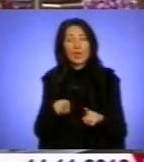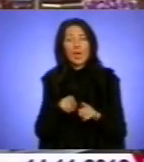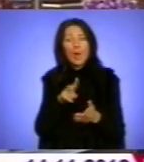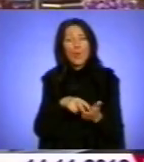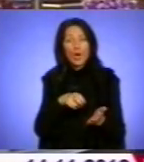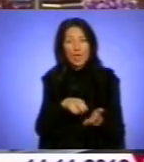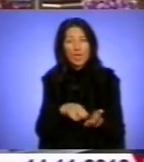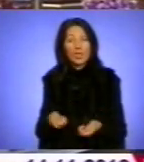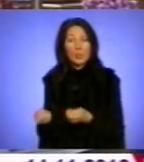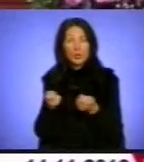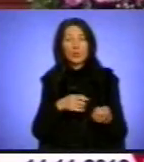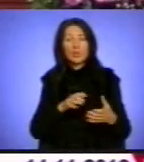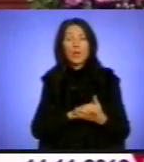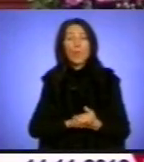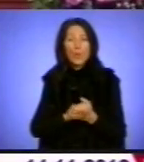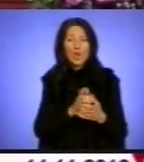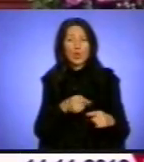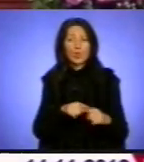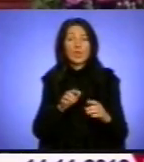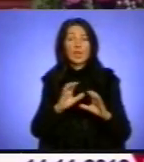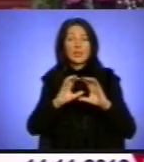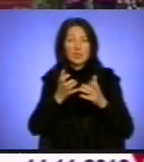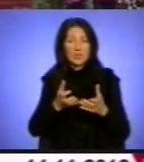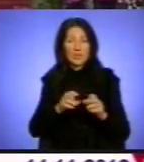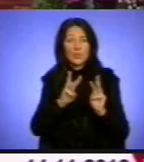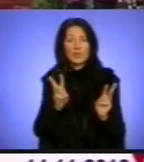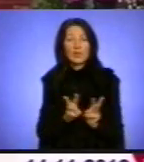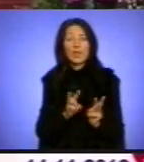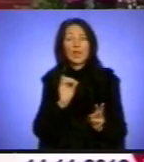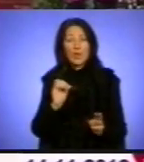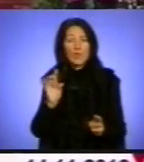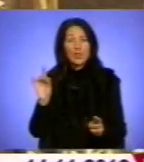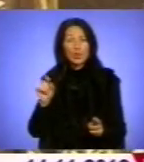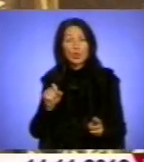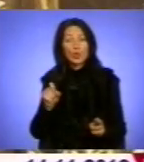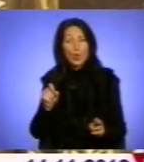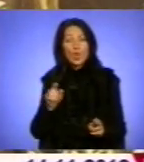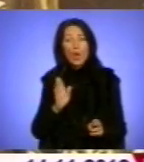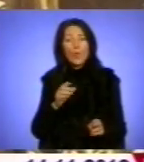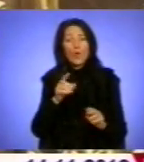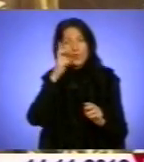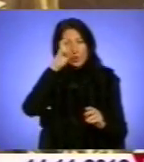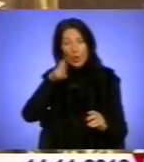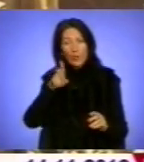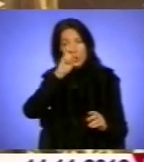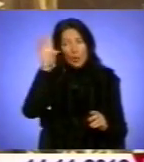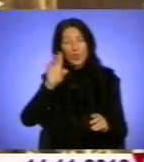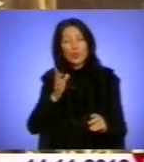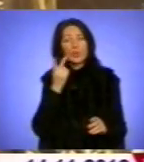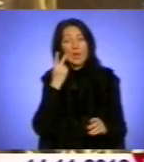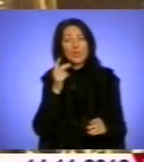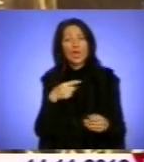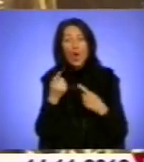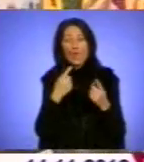приносити мир у цей світ. Святий Іоанн Златоуст був відомий тим, що завжди говорив правду. За це його вислали з Константинополя.